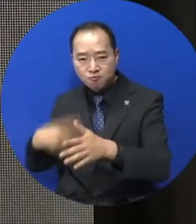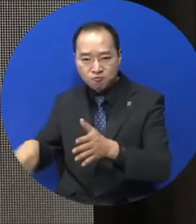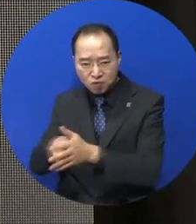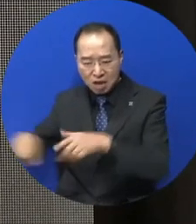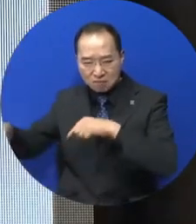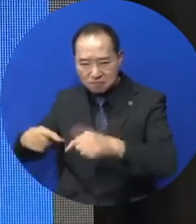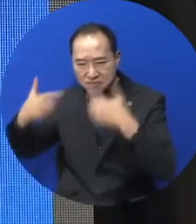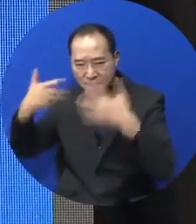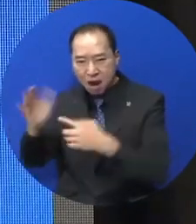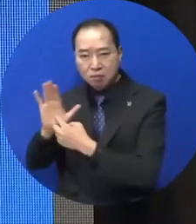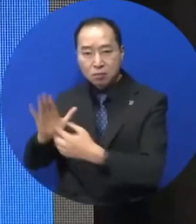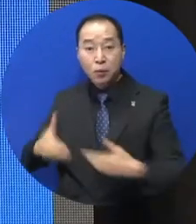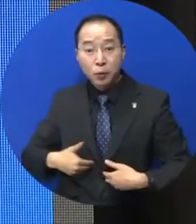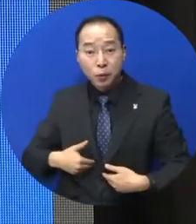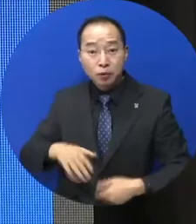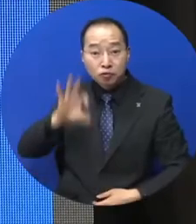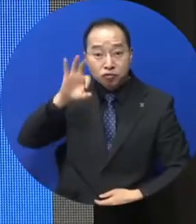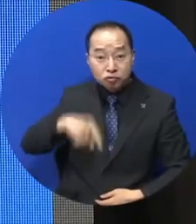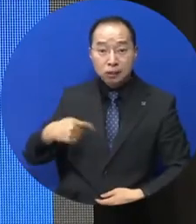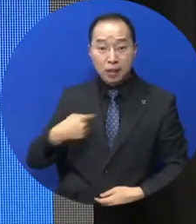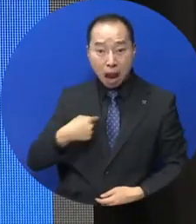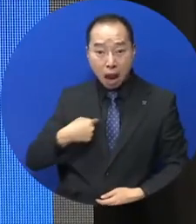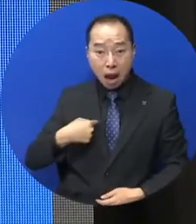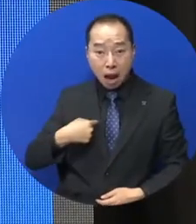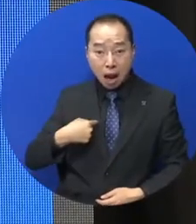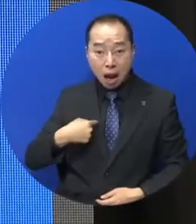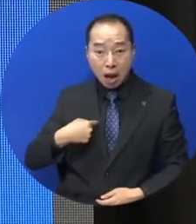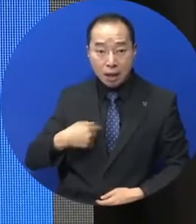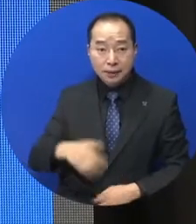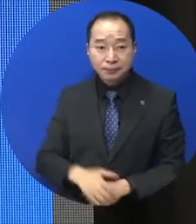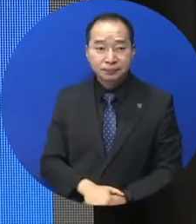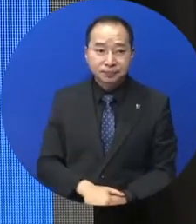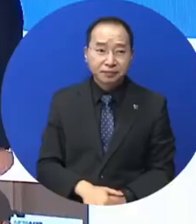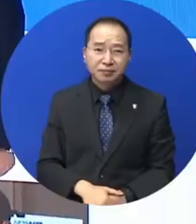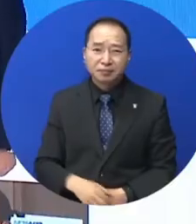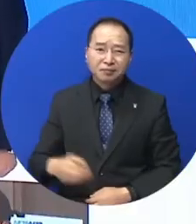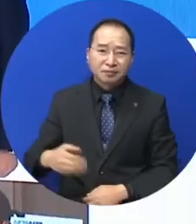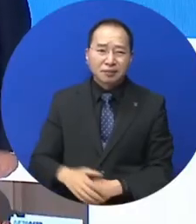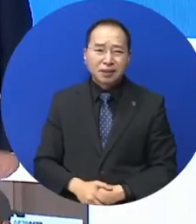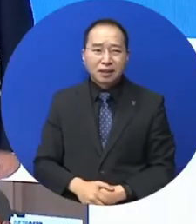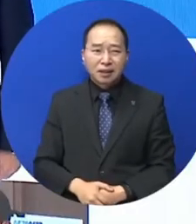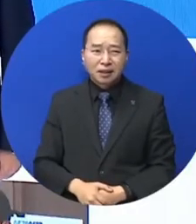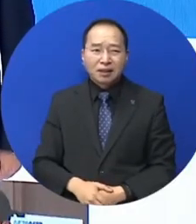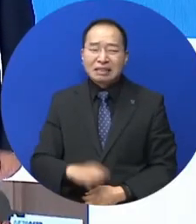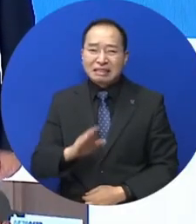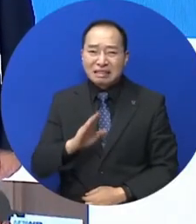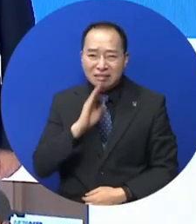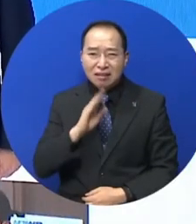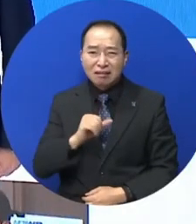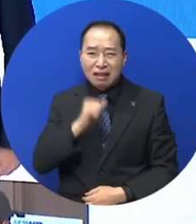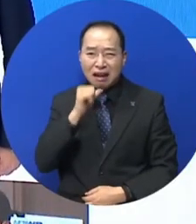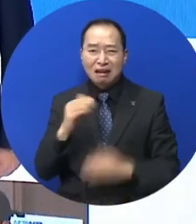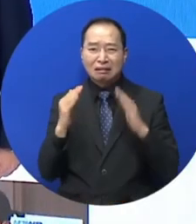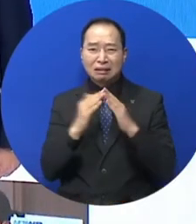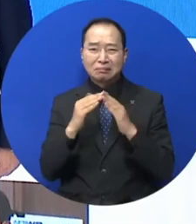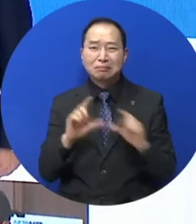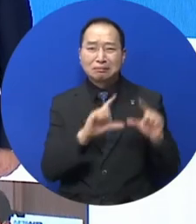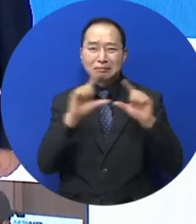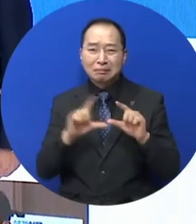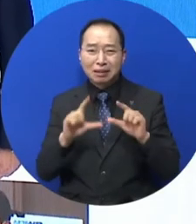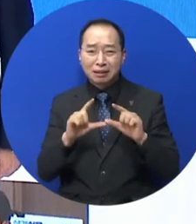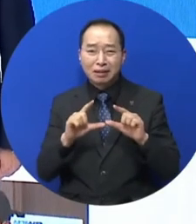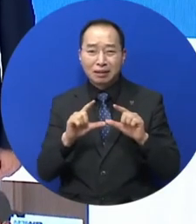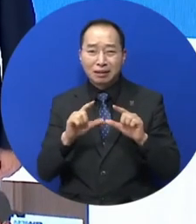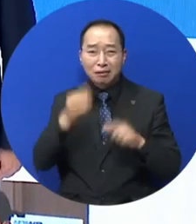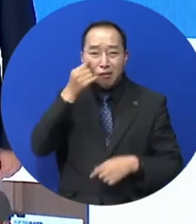생각합니다. 저 우상호는 4억에 50만 원 반전세를 살고 있는 찐서민 후보입니다. 제가 8차례에